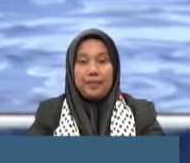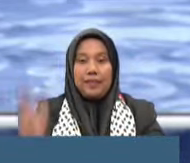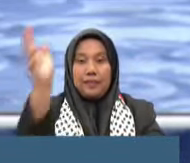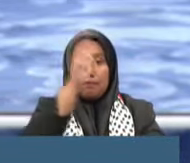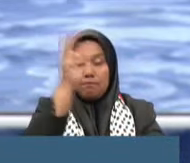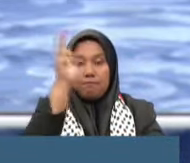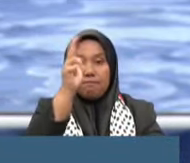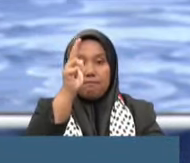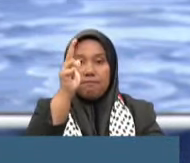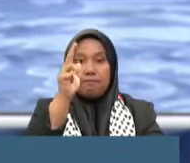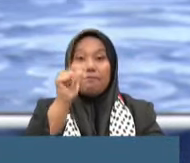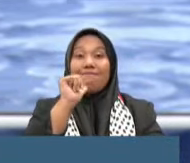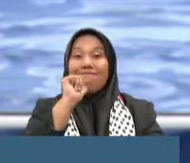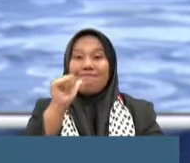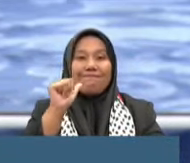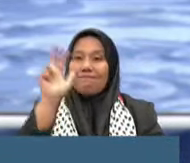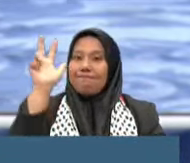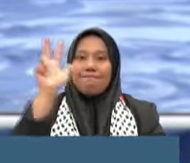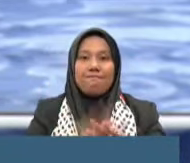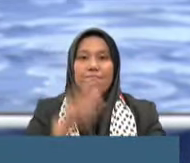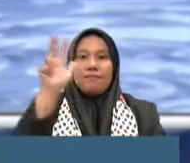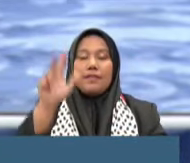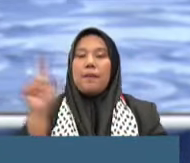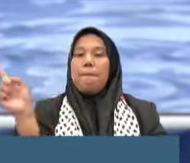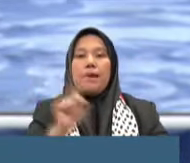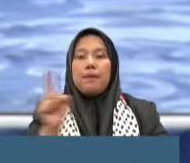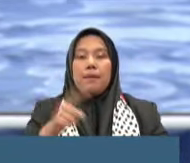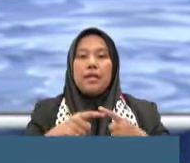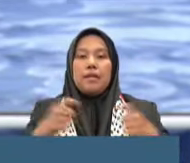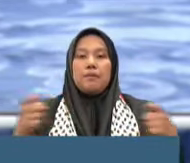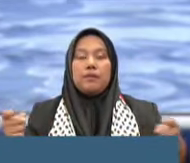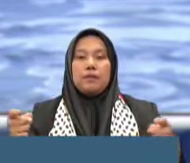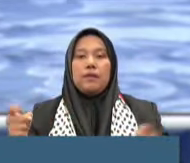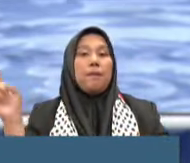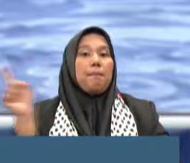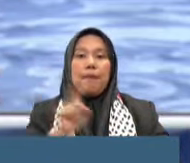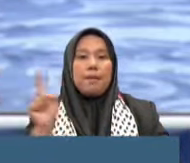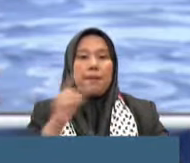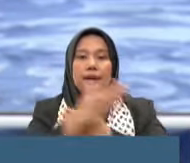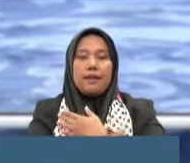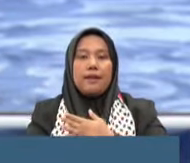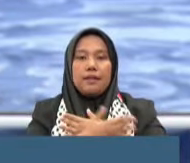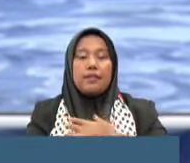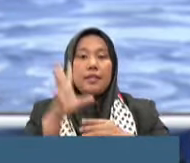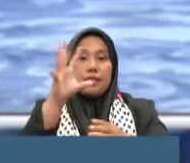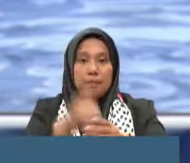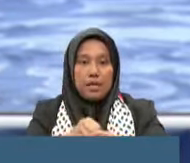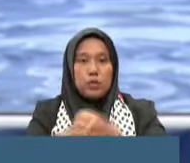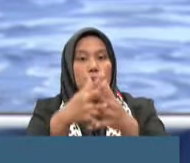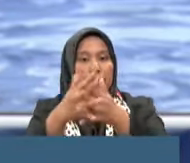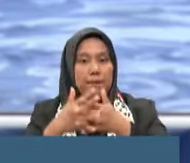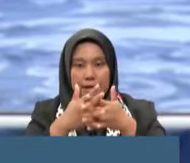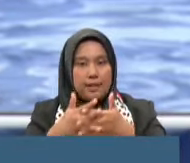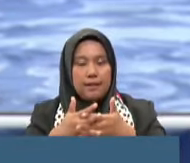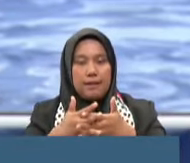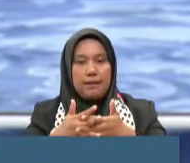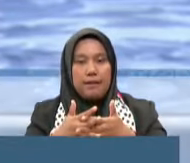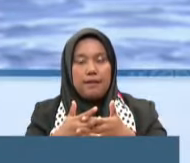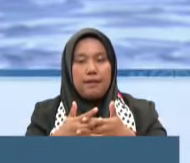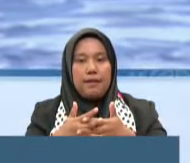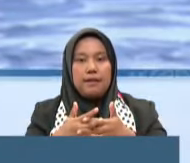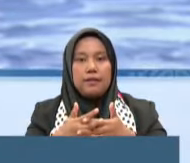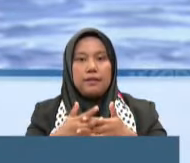Kerajaan tidak mengiktiraf mana-mana keputusan, mana-mana negara termasuk Amerika Syarikat